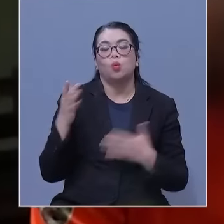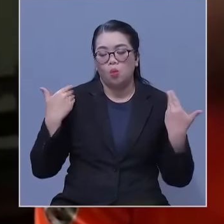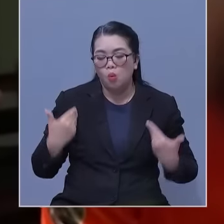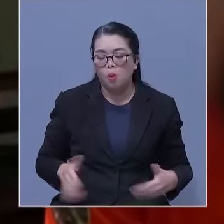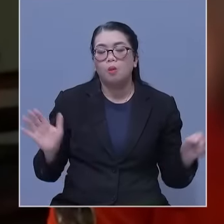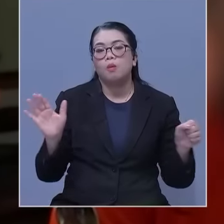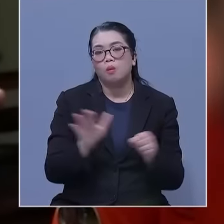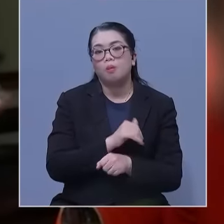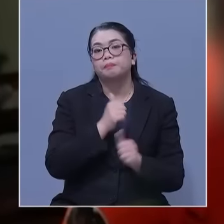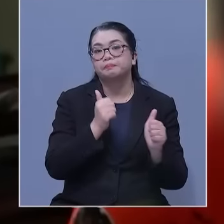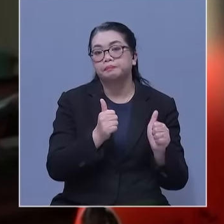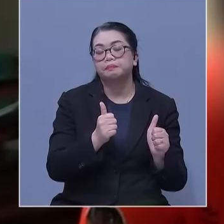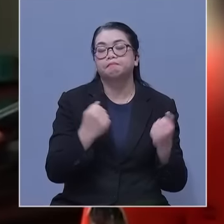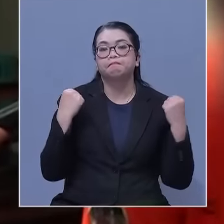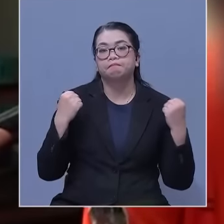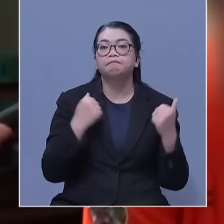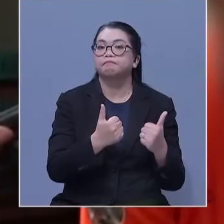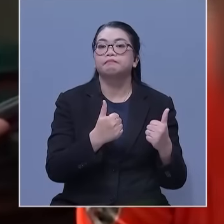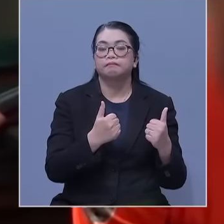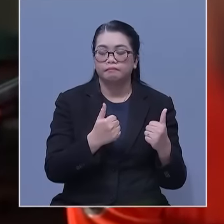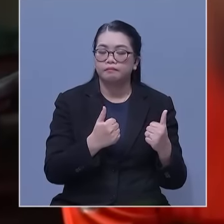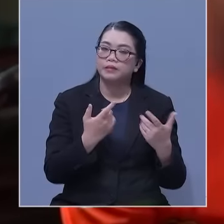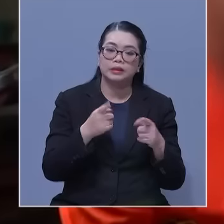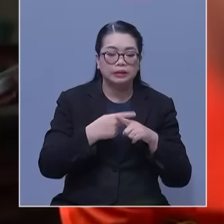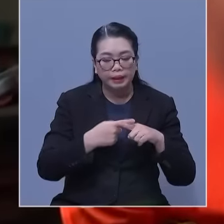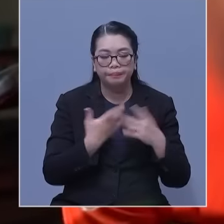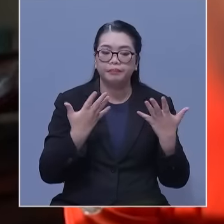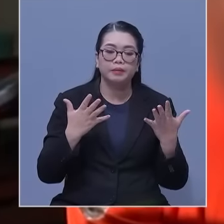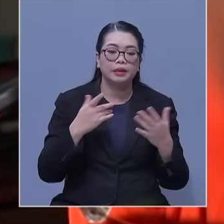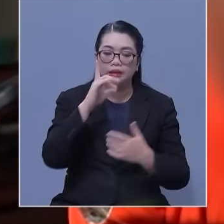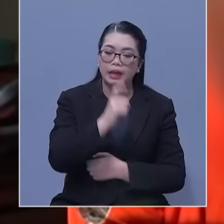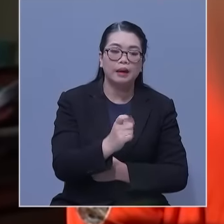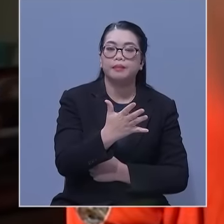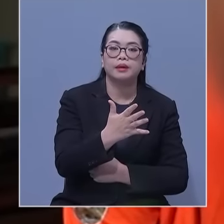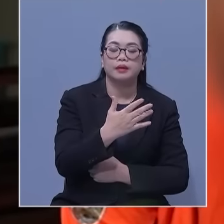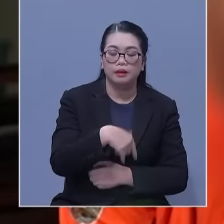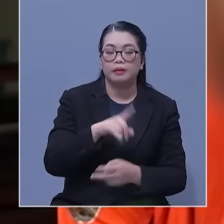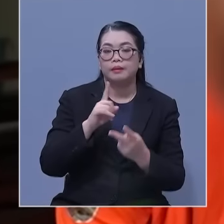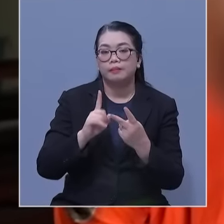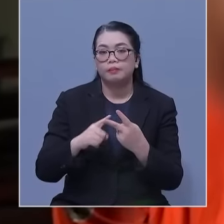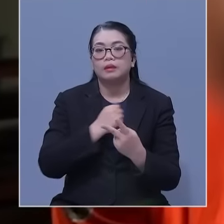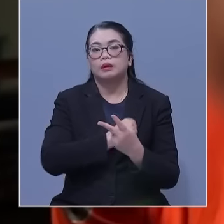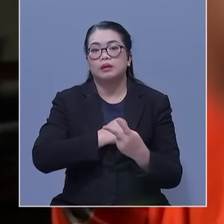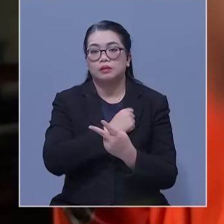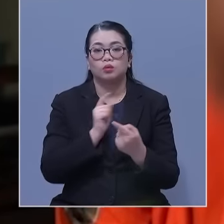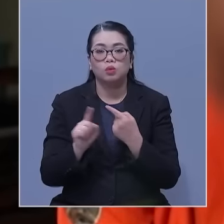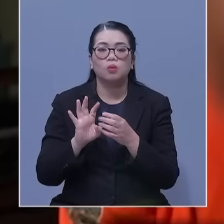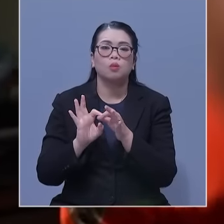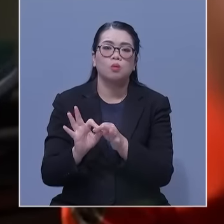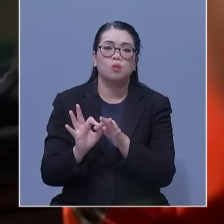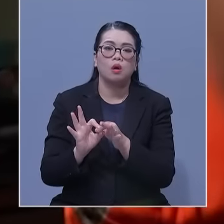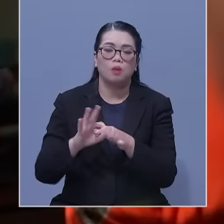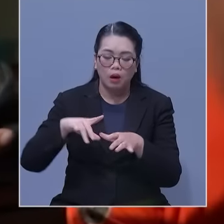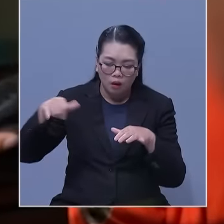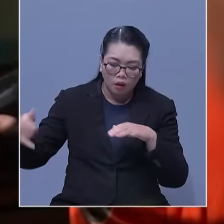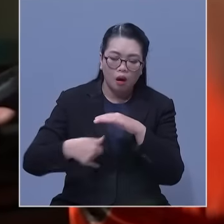สมบูรณ์เชียวอ่ะยังคงแข็งแรงดีไม่ได้มีการสูญเสียเกิดขึ้นส่วนเรื่องความเสียใจเนี่ยมาจากความเป็นห่วงค่ะ